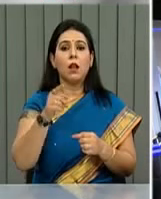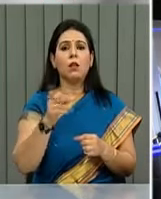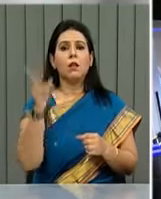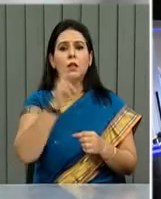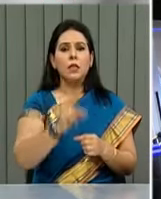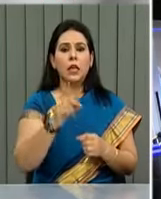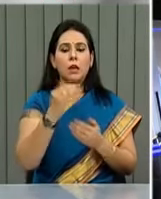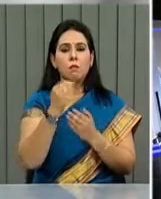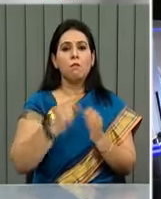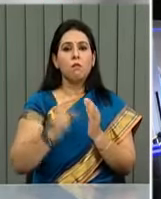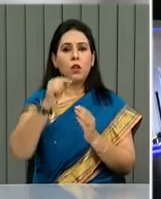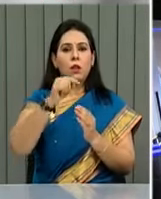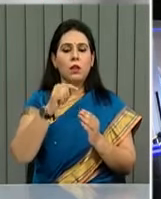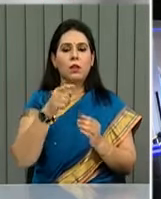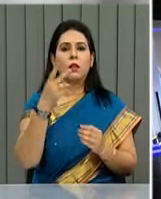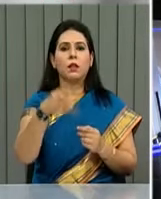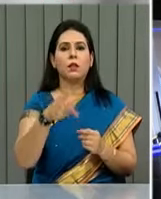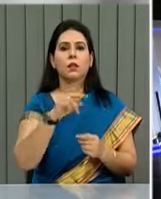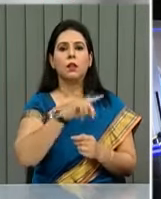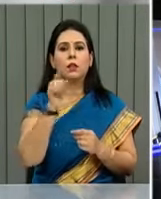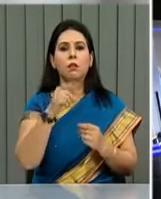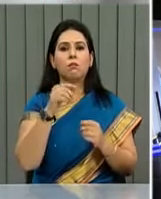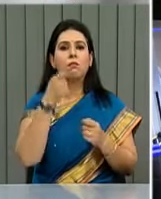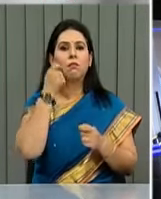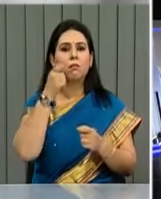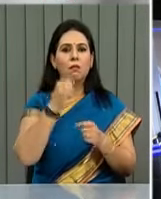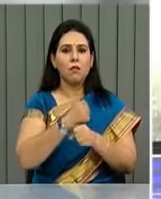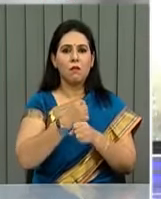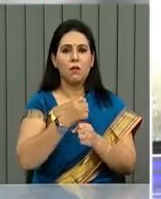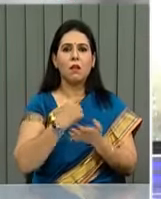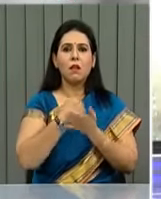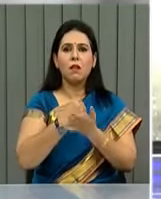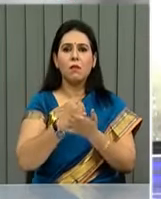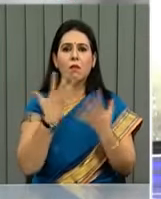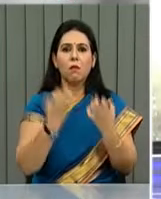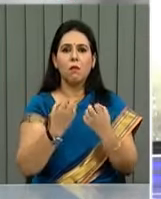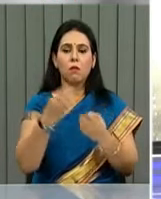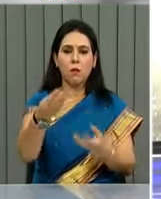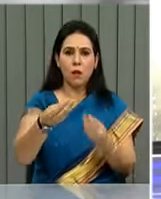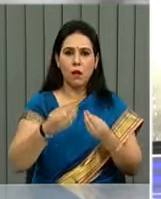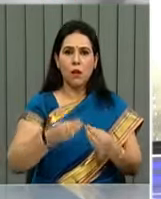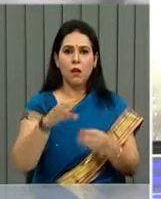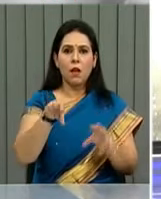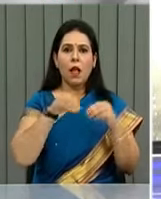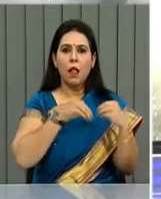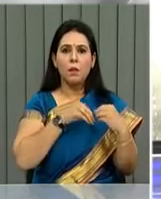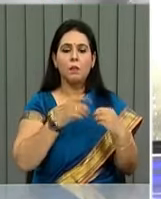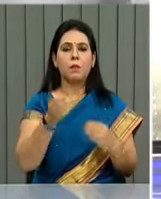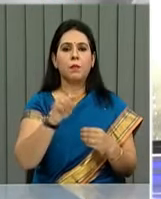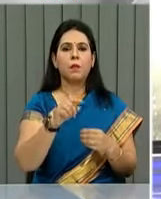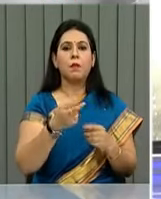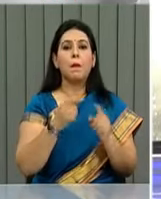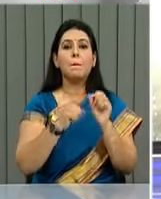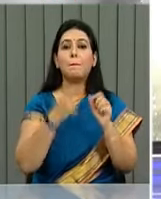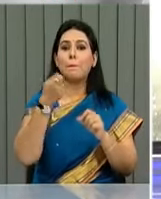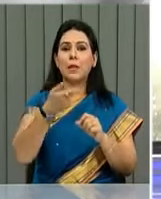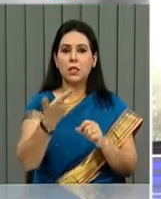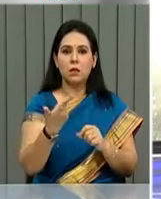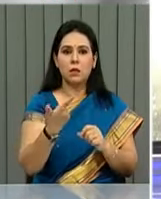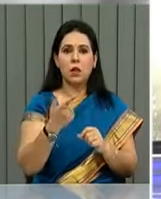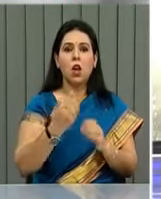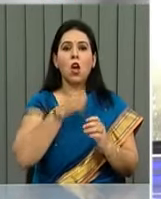दूसरा कदम हमने ये उठाया कि जिस जिसको सरकारी सहयोग या सहायता मिलती है, कुछ को पेंशन मिलती है,